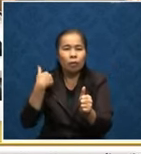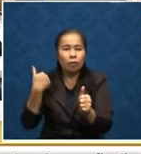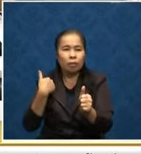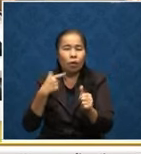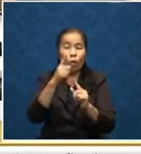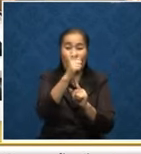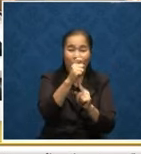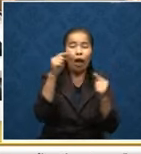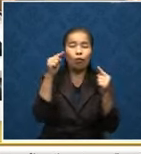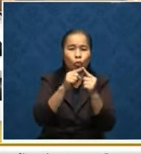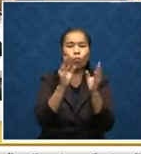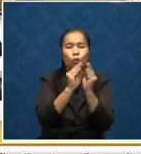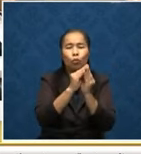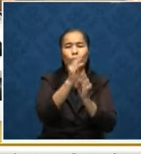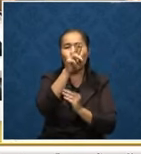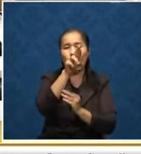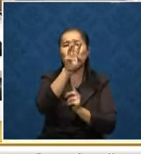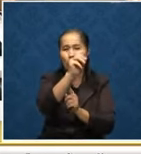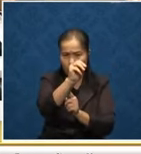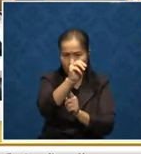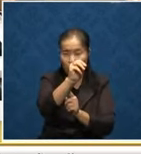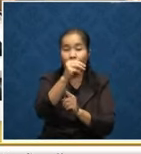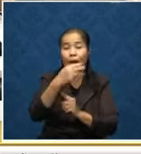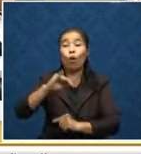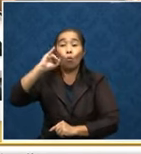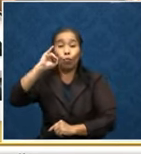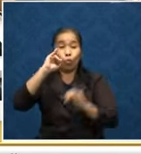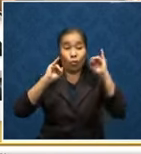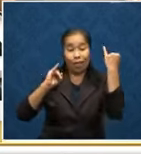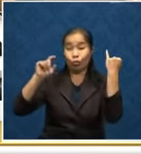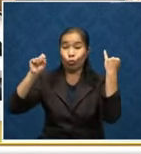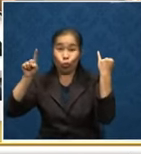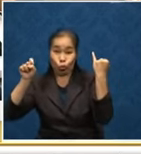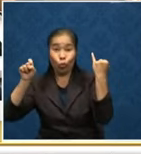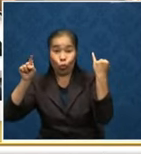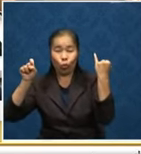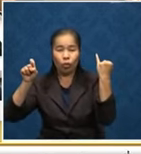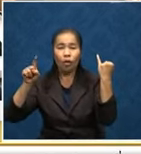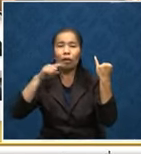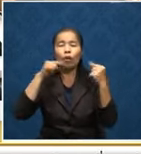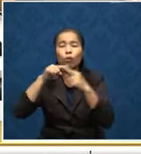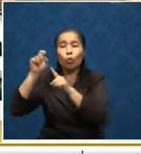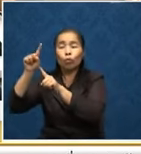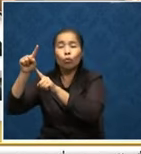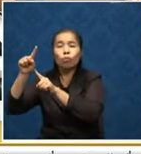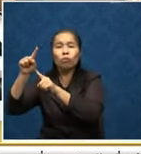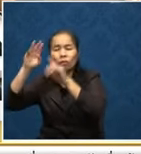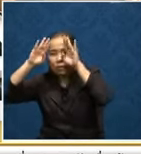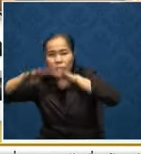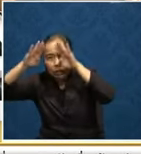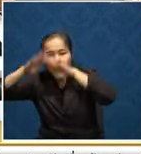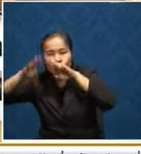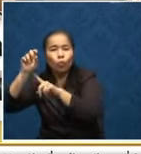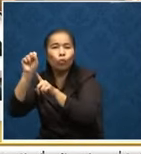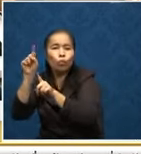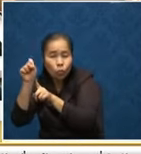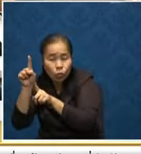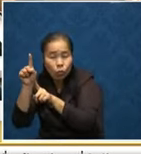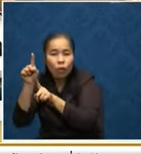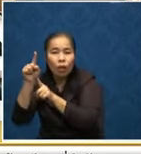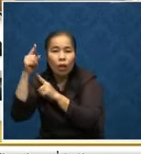ารให้กับการประชุมคณะรัฐมนตรีแล้วก็ส่วนหนึ่งวันจันทร์กับวันศุกร์นะครับนอกจากพิธีทางศาสนาแล้วก็เรา